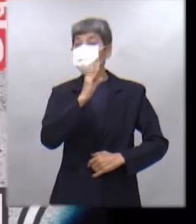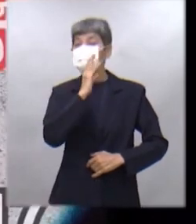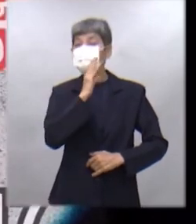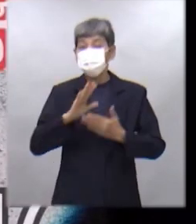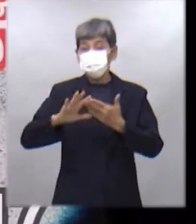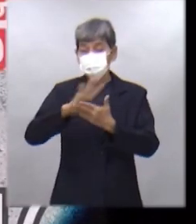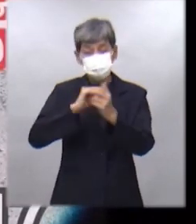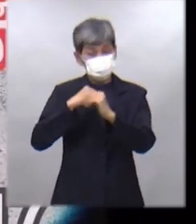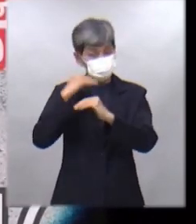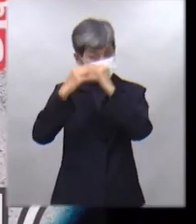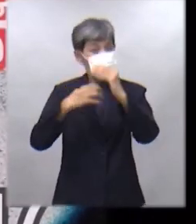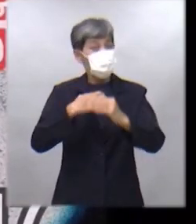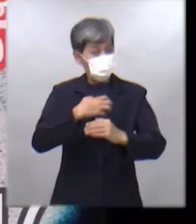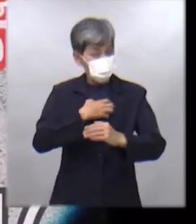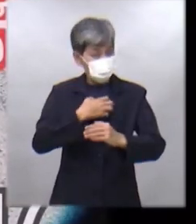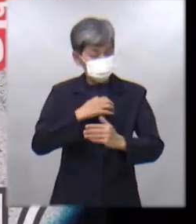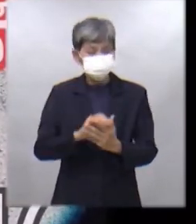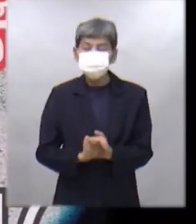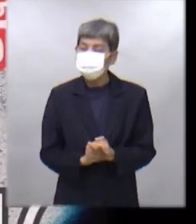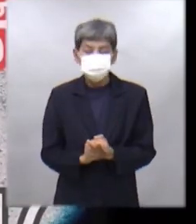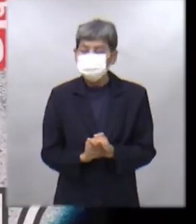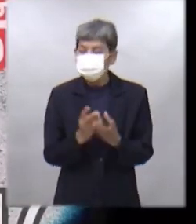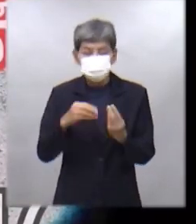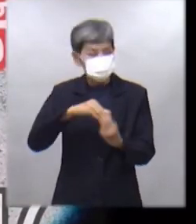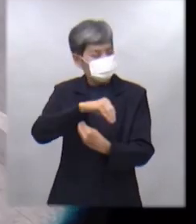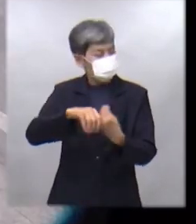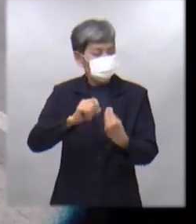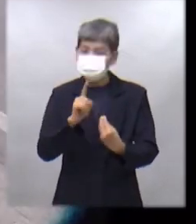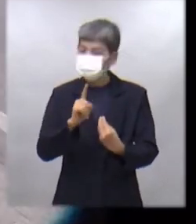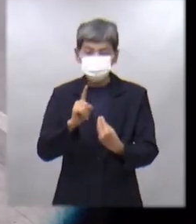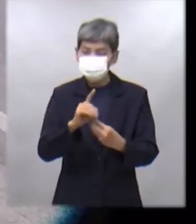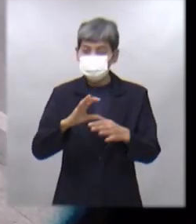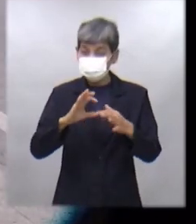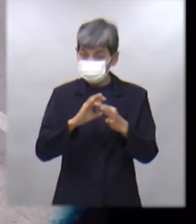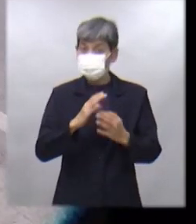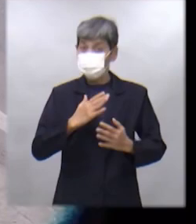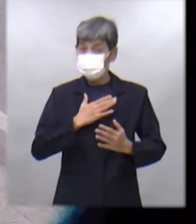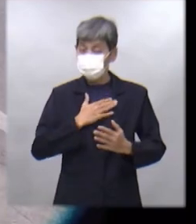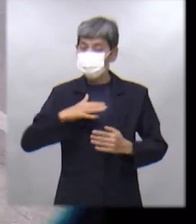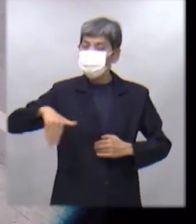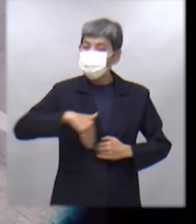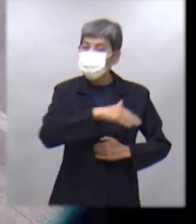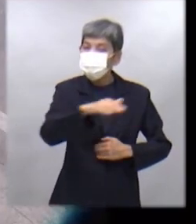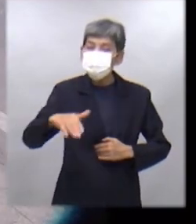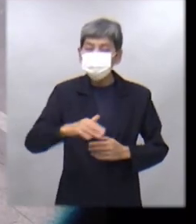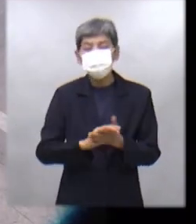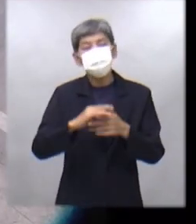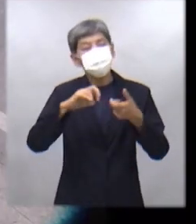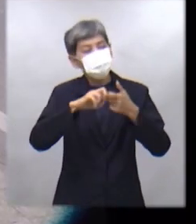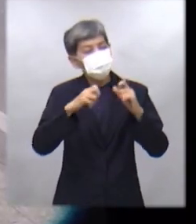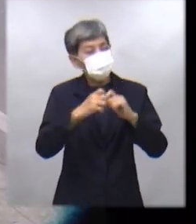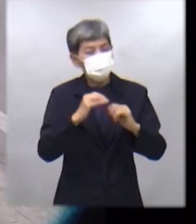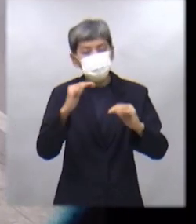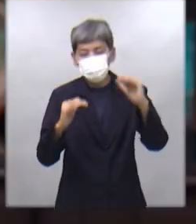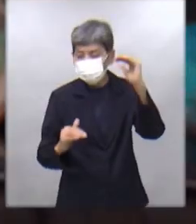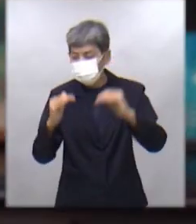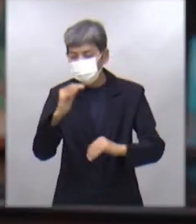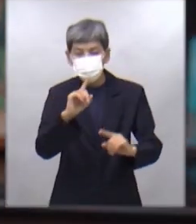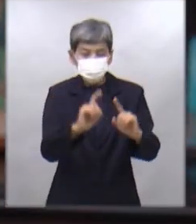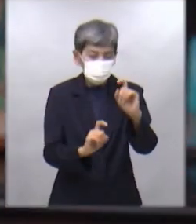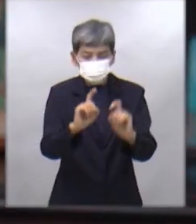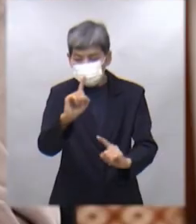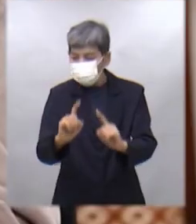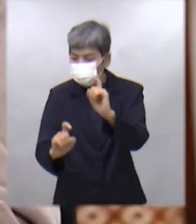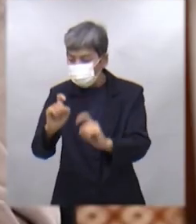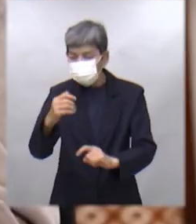จะเป็นประเทศที่พัฒนาแล้วเนี่ยนะครับมันไม่ใช่ตัวเลขทางเศรษฐกิจมันเป็นเรื่องของการที่เราทำให้คนทุกคนเนี่ยแข็งแรงเราปล่อยให้คนตายปีละ